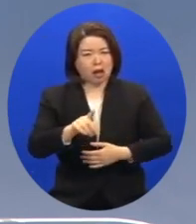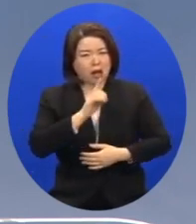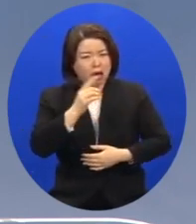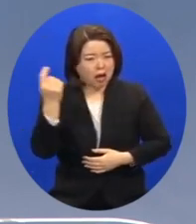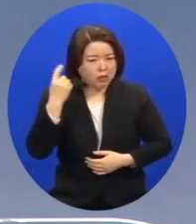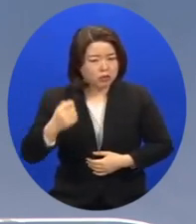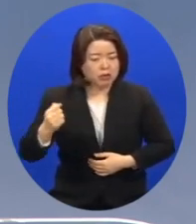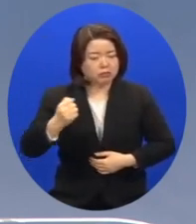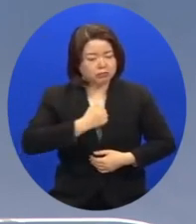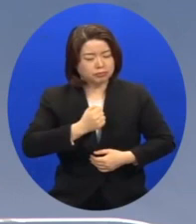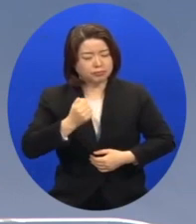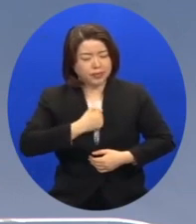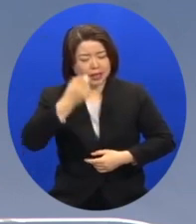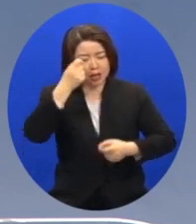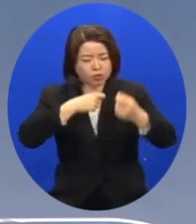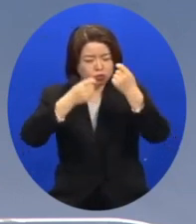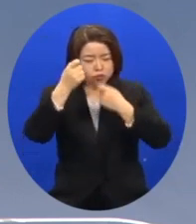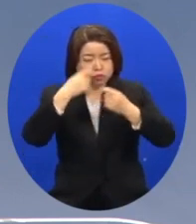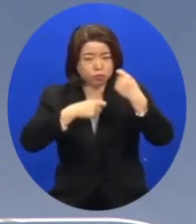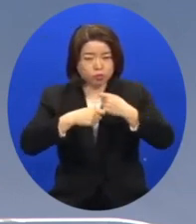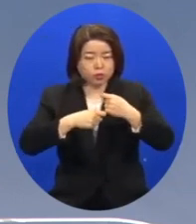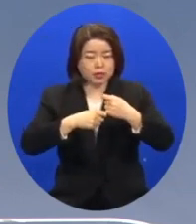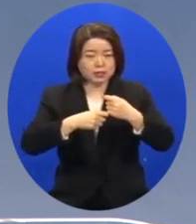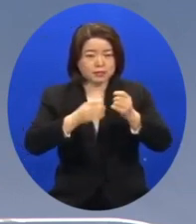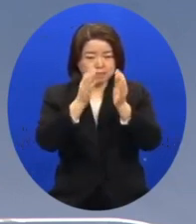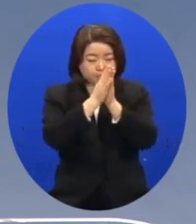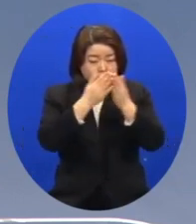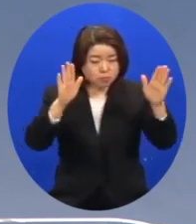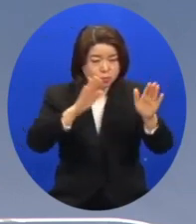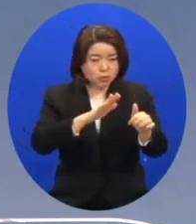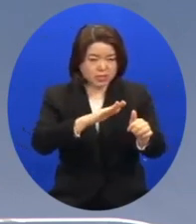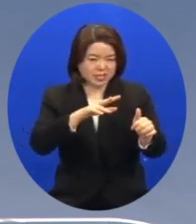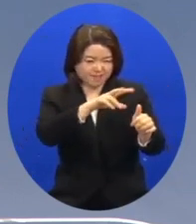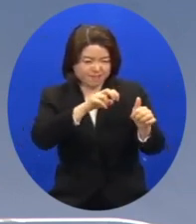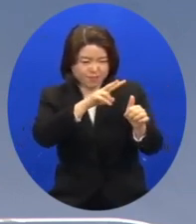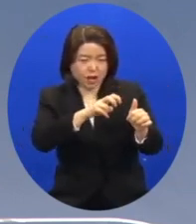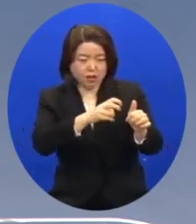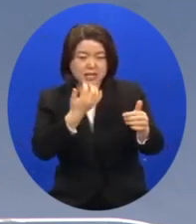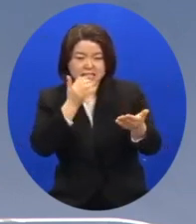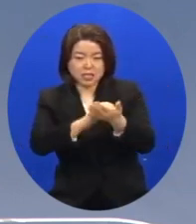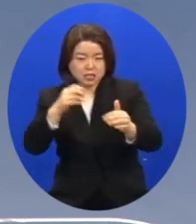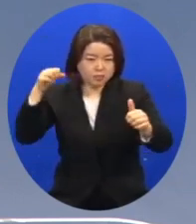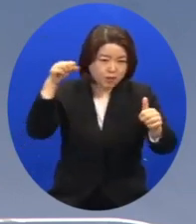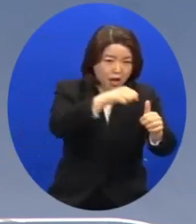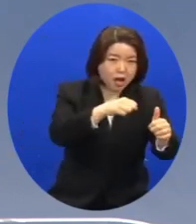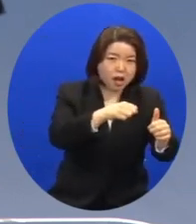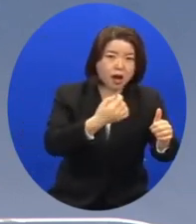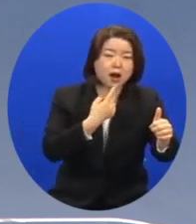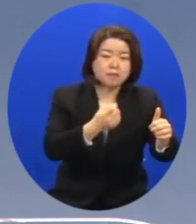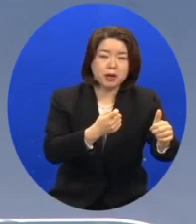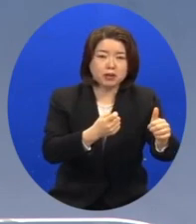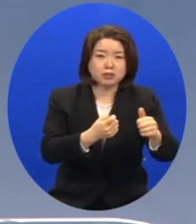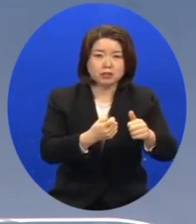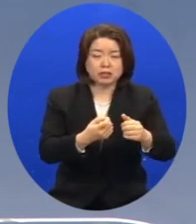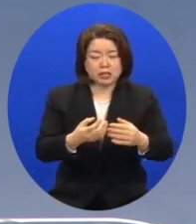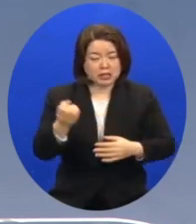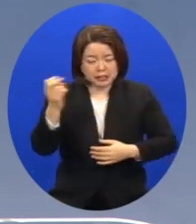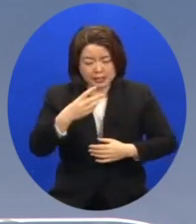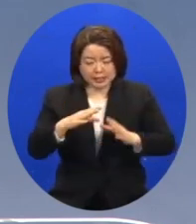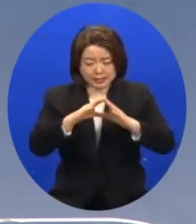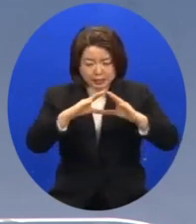울고 모세를 원망하고 돌로 쳐서 모세를 죽이려고 우리다 돌아가자 애굽으로 돌아가자